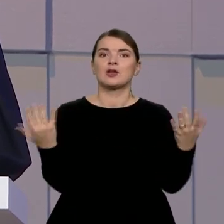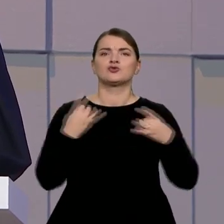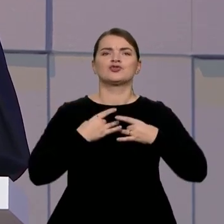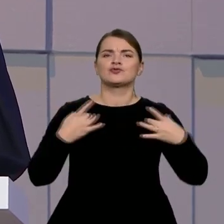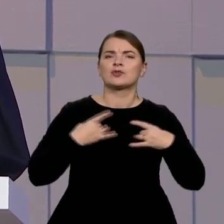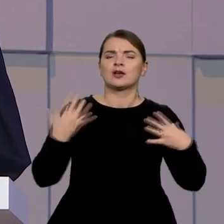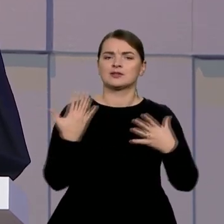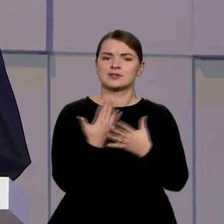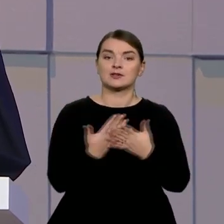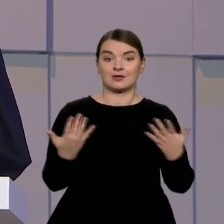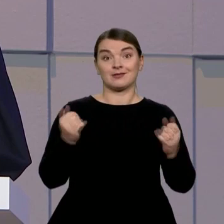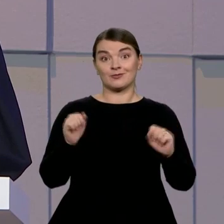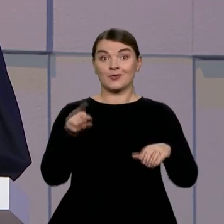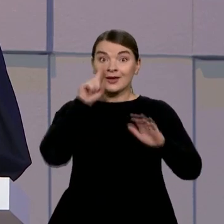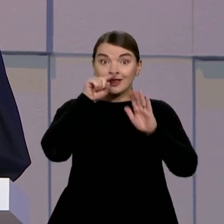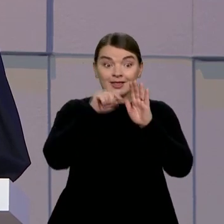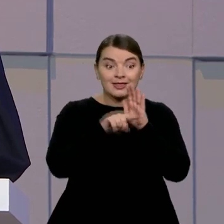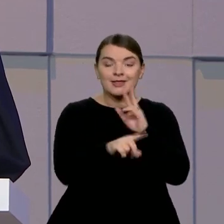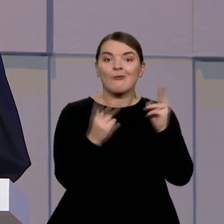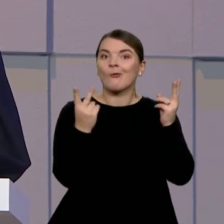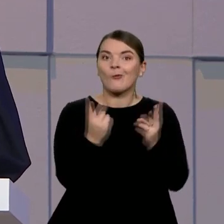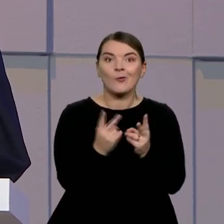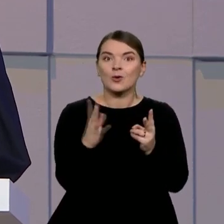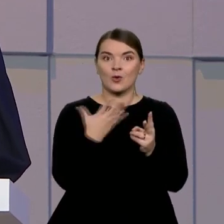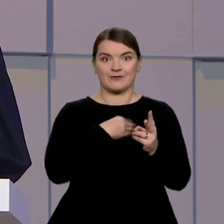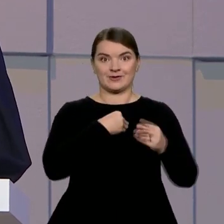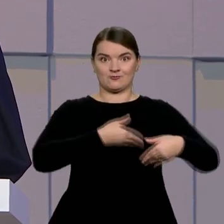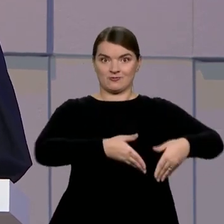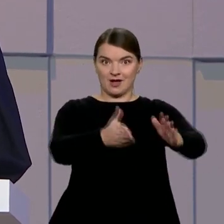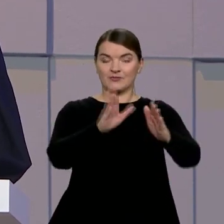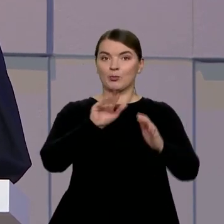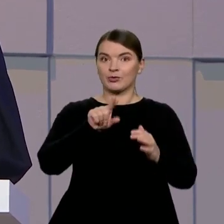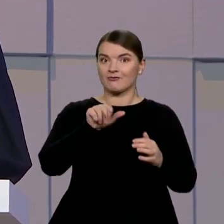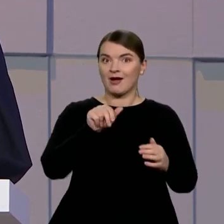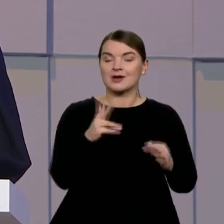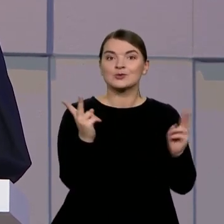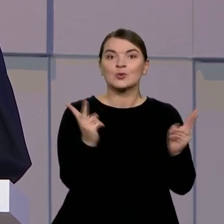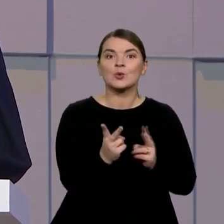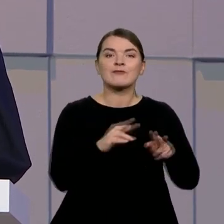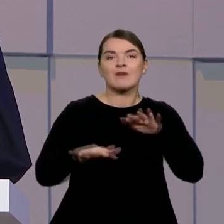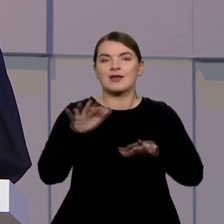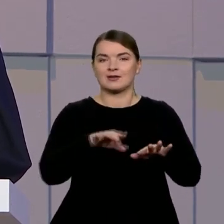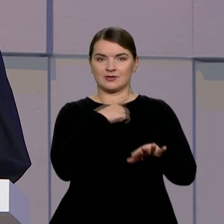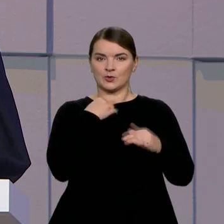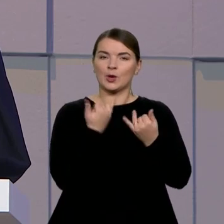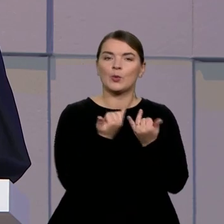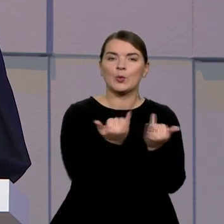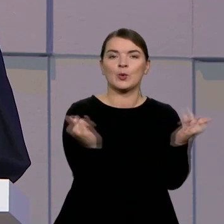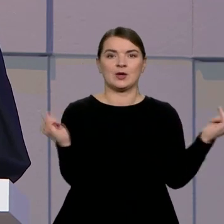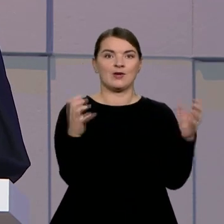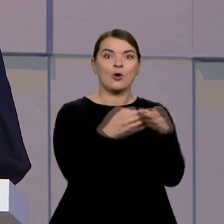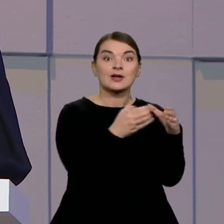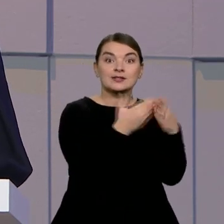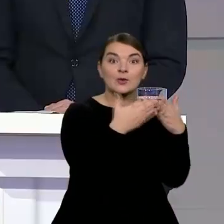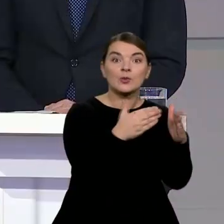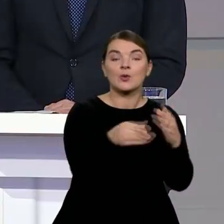yra atsakymas, ko reikia būtent Vilniaus gatvėje, bulvare, kad reikia daugiau veiklų, daugiau tokių organizacijų ir daugiau tokių